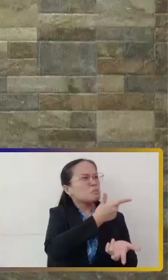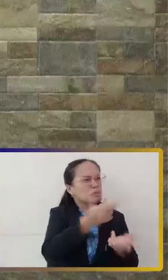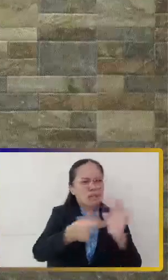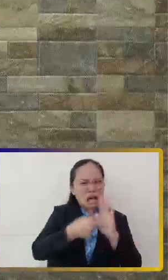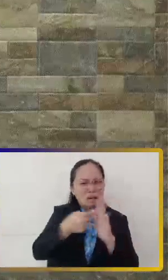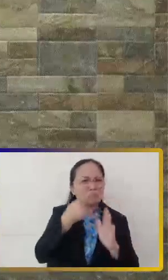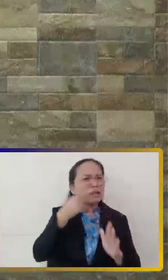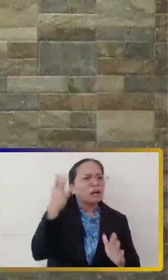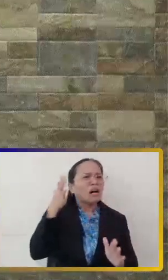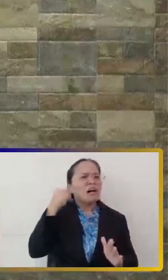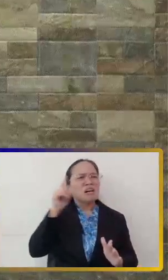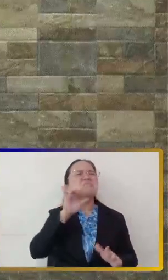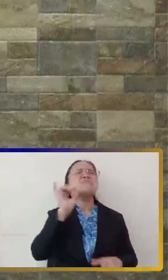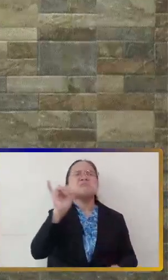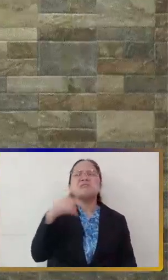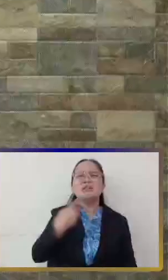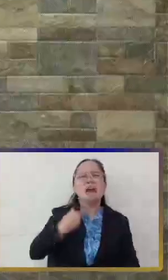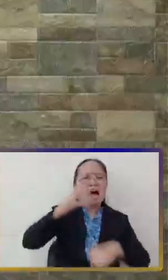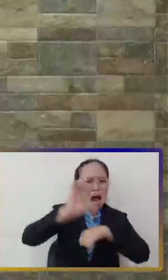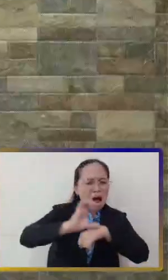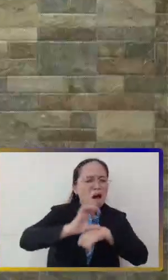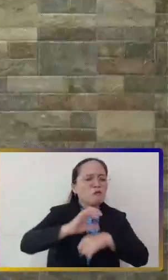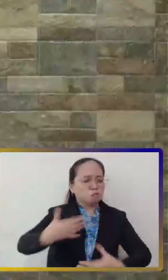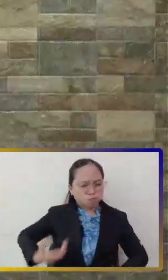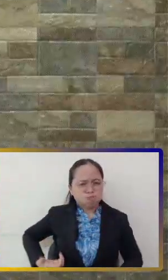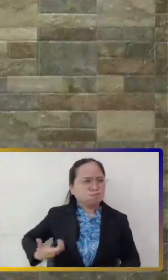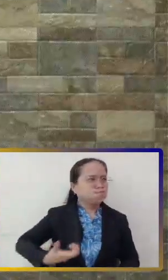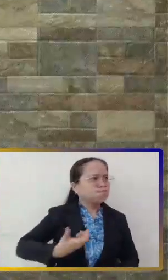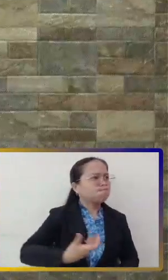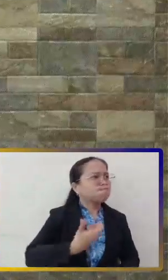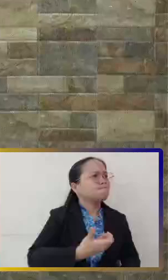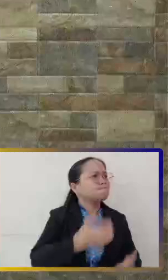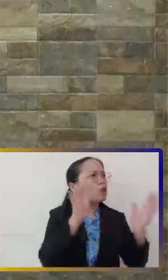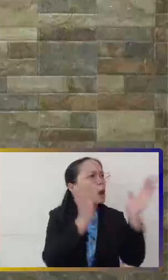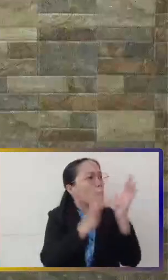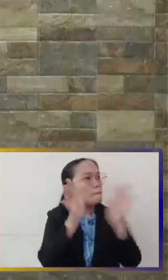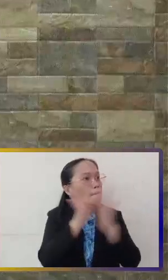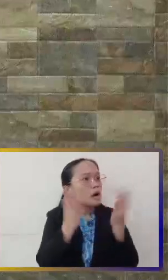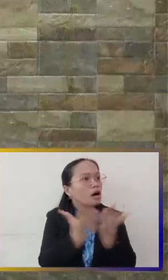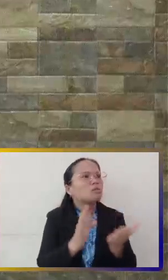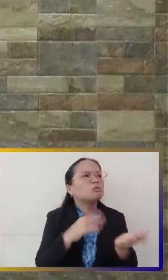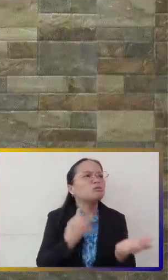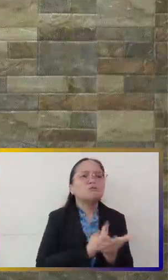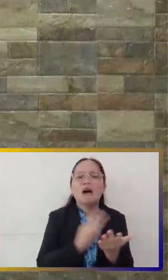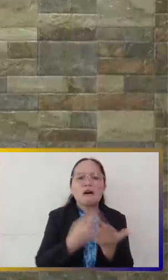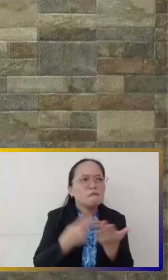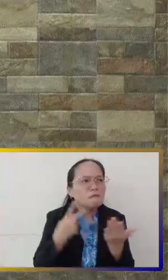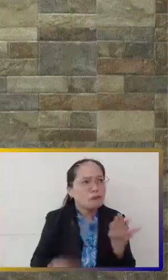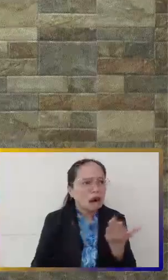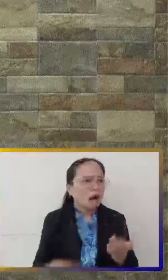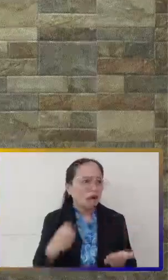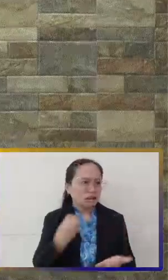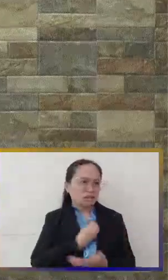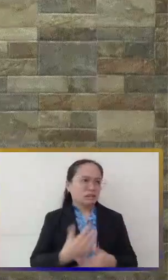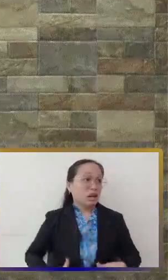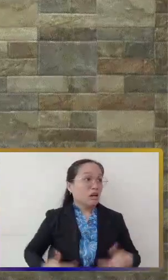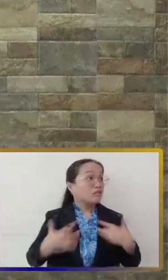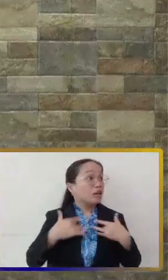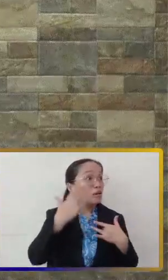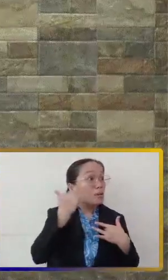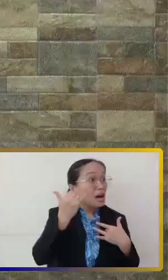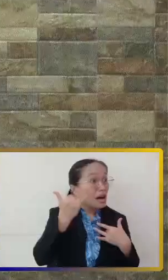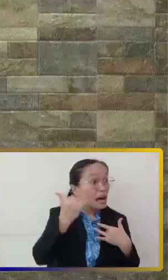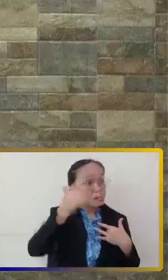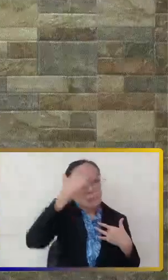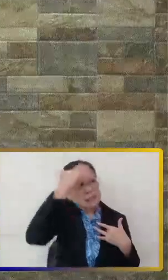mga kapatid, naghahawak tayo ng Biblia, and yet bumabagsak pa rin ang buhay po natin. Naunawaan niyo po kung bakit?